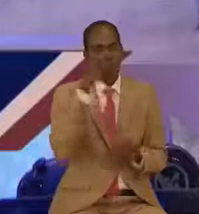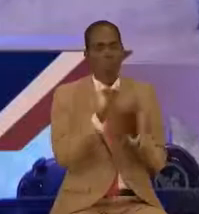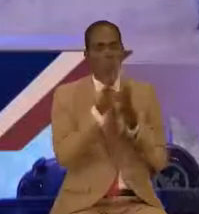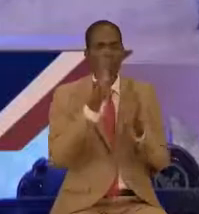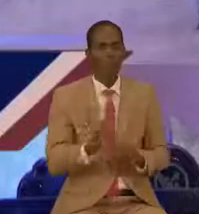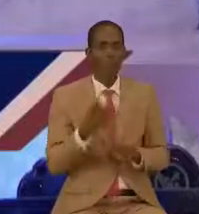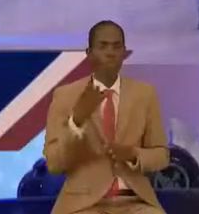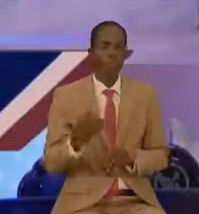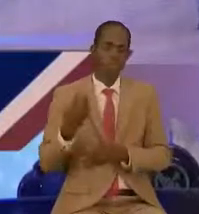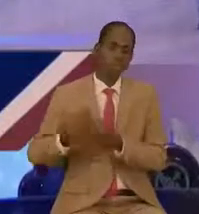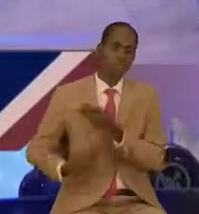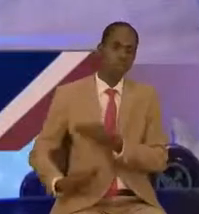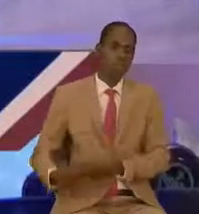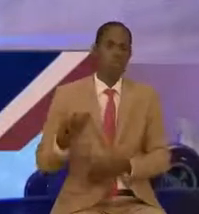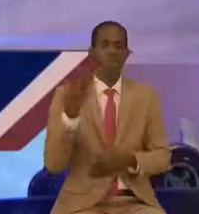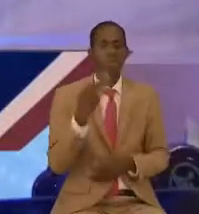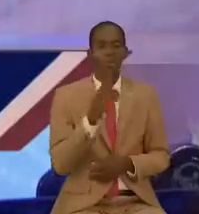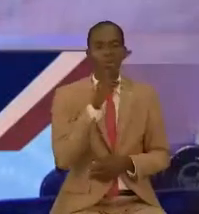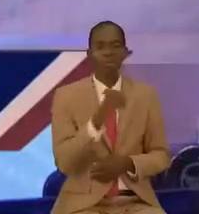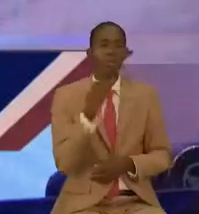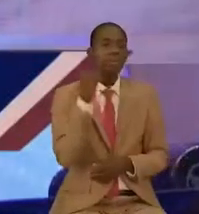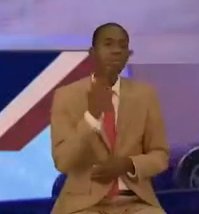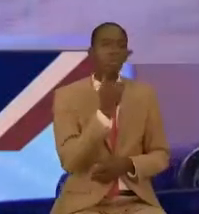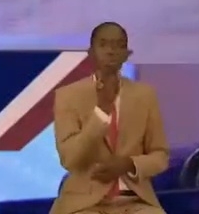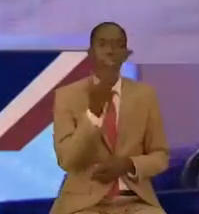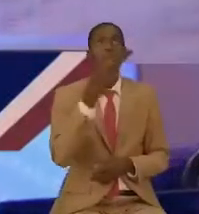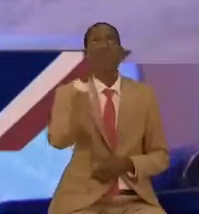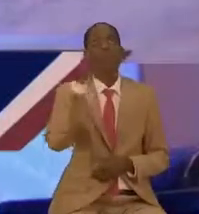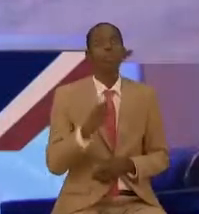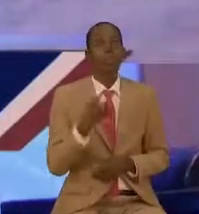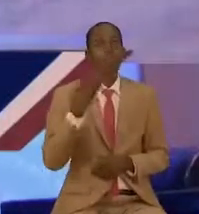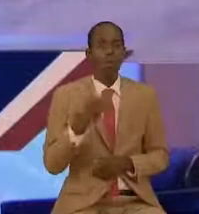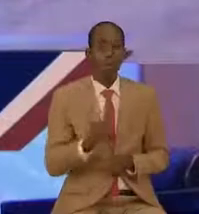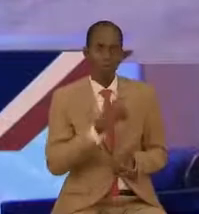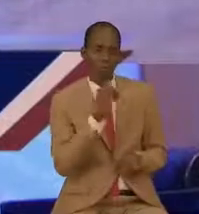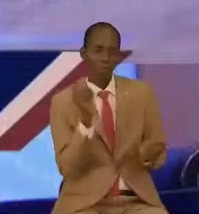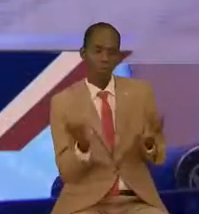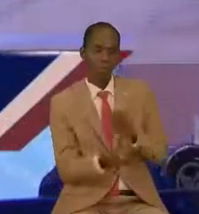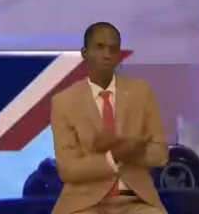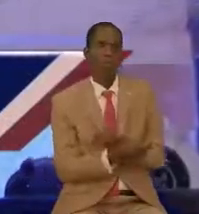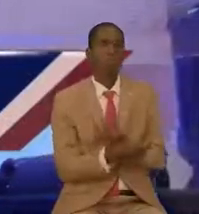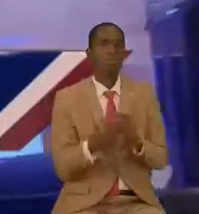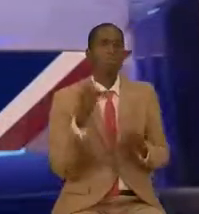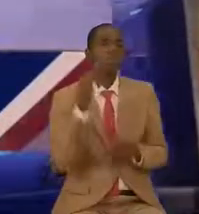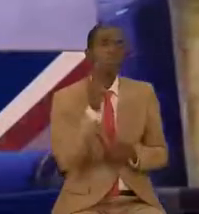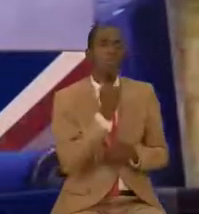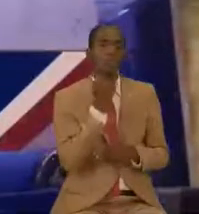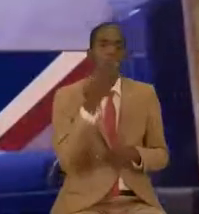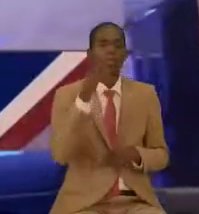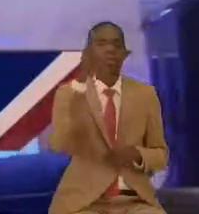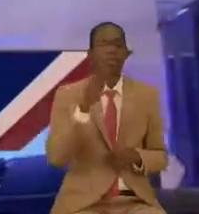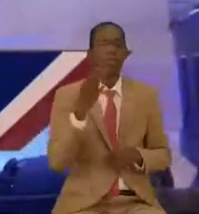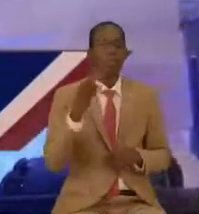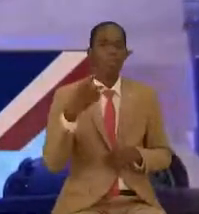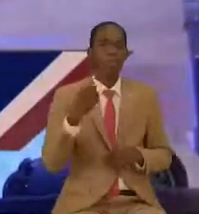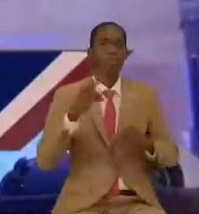L'héritage de vrais saints, l'héritage du vrai Israël de Dieu, de l'Israël